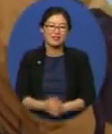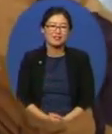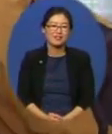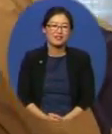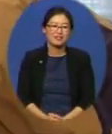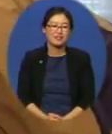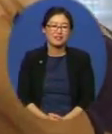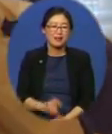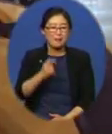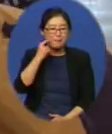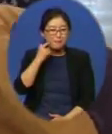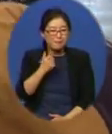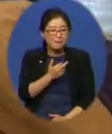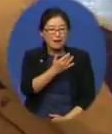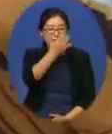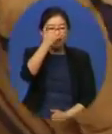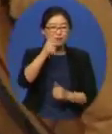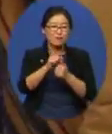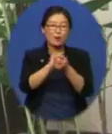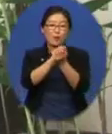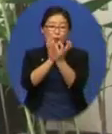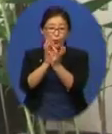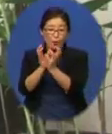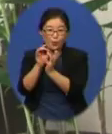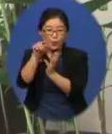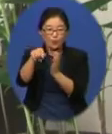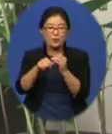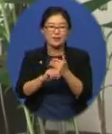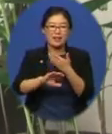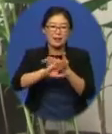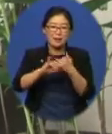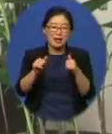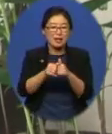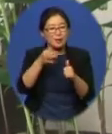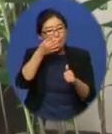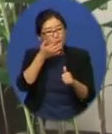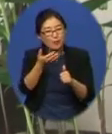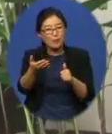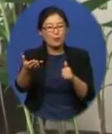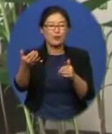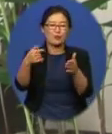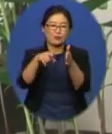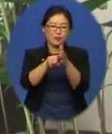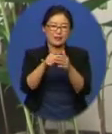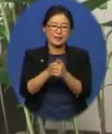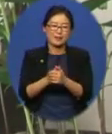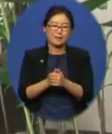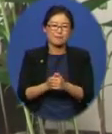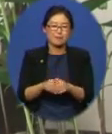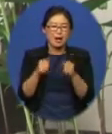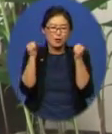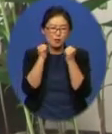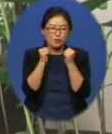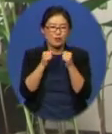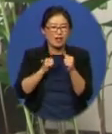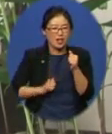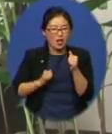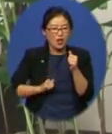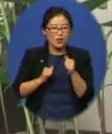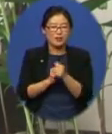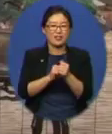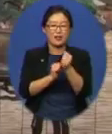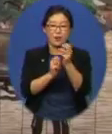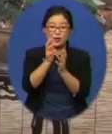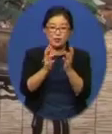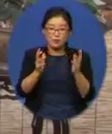아름다운 자태로 세상 사람들과 만나기 위해서 혹독한 설안을 견디어낸 작품들이 진열대 위에 채워지고